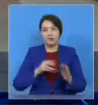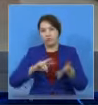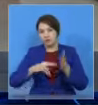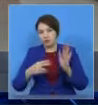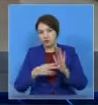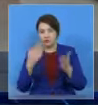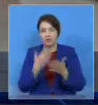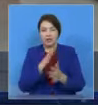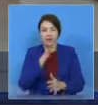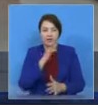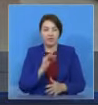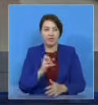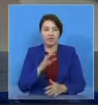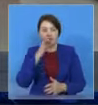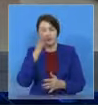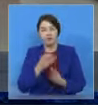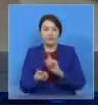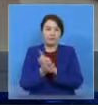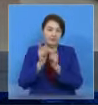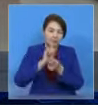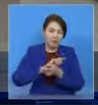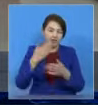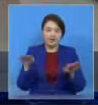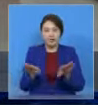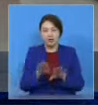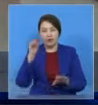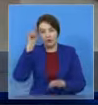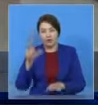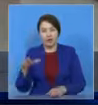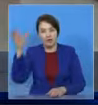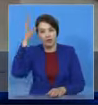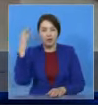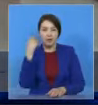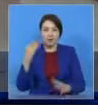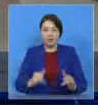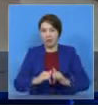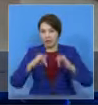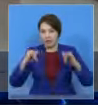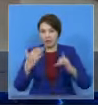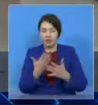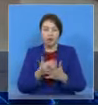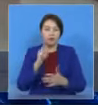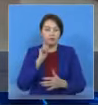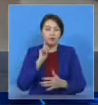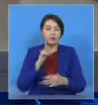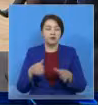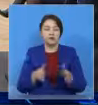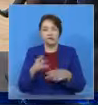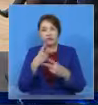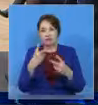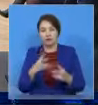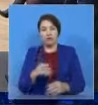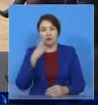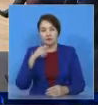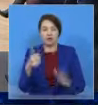жоспарлауда заманауи тәжірибелерімен бөлісіп, сондай-ақ оқушылардың білім сапасын арттырудың тиімді жолдарын көрсетеді.